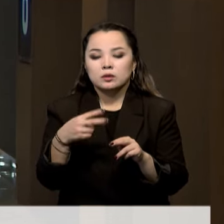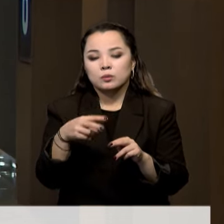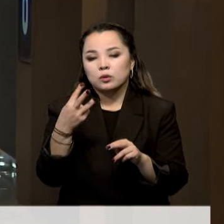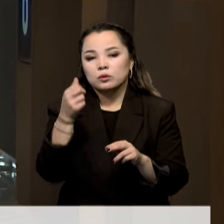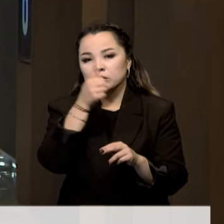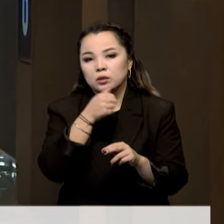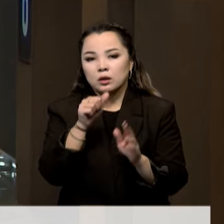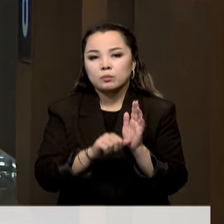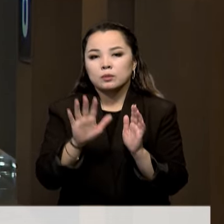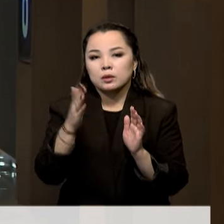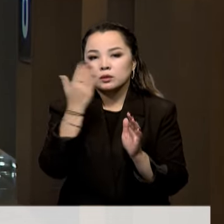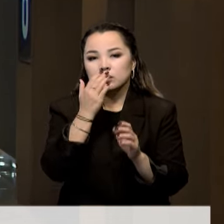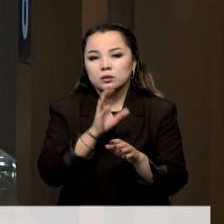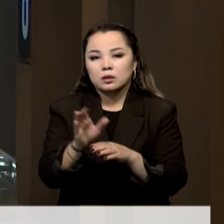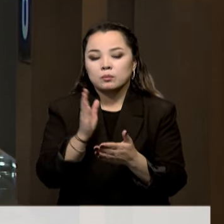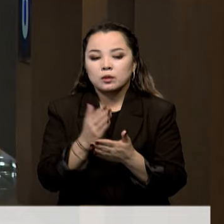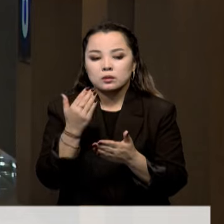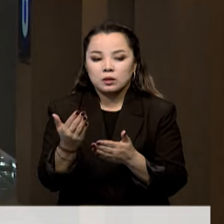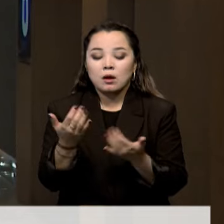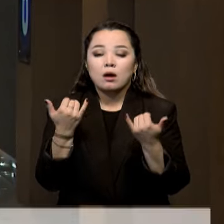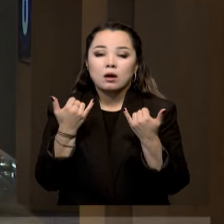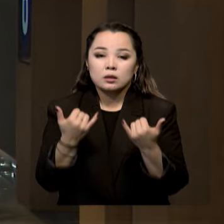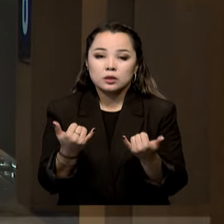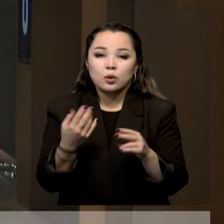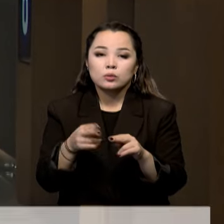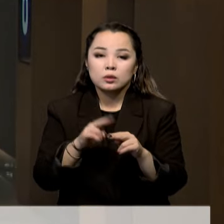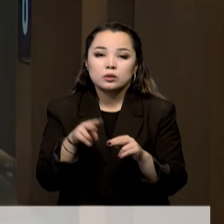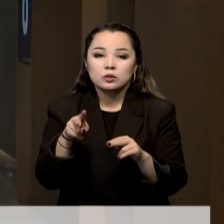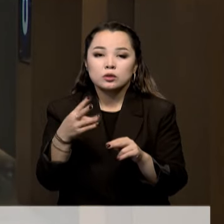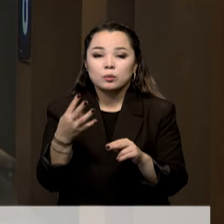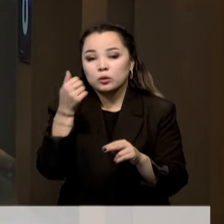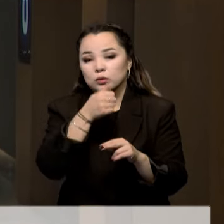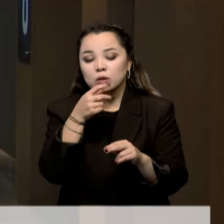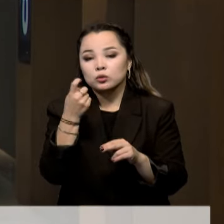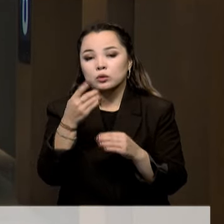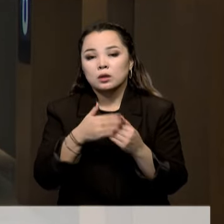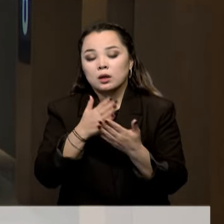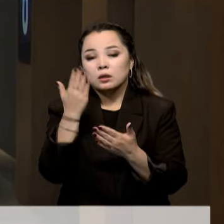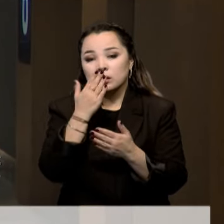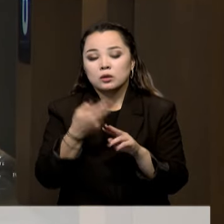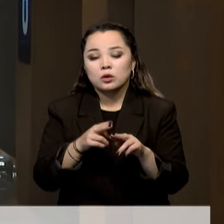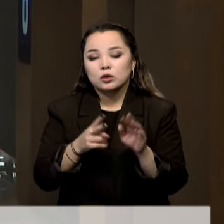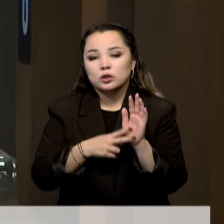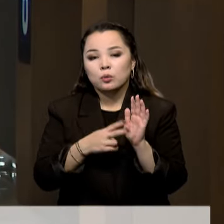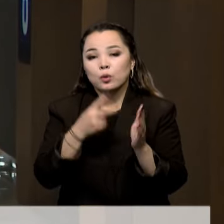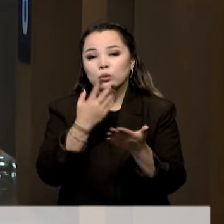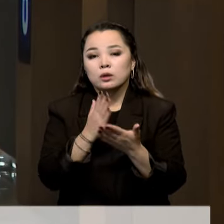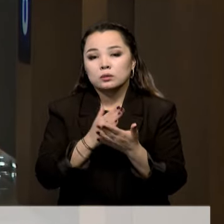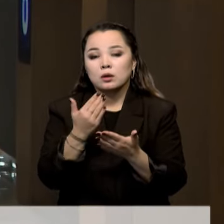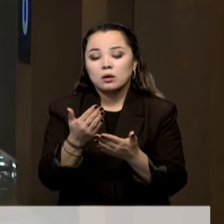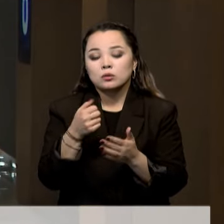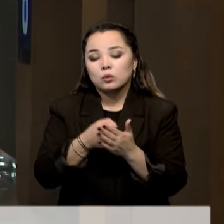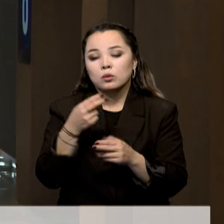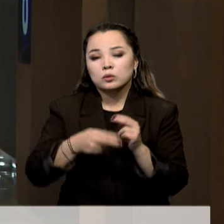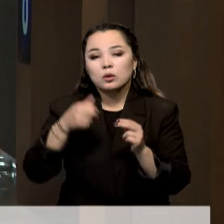23-те 65 кино шығарылды. Қазір осы 24-ші жылы 100 шақты кино шығып жатыр, оның 70-і көрсетілді.